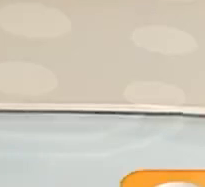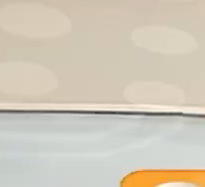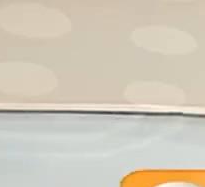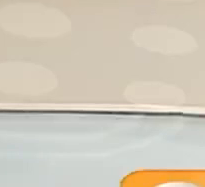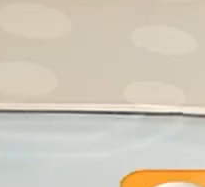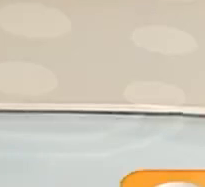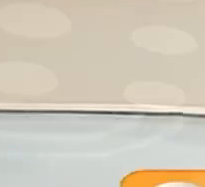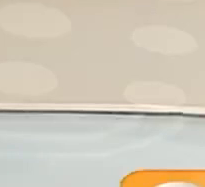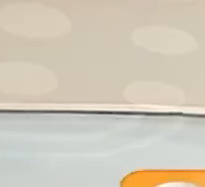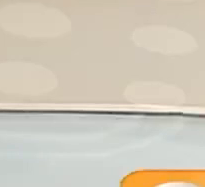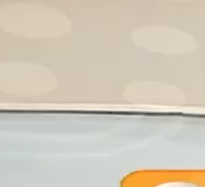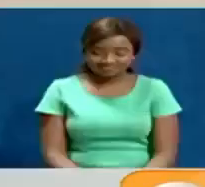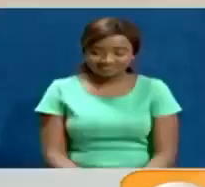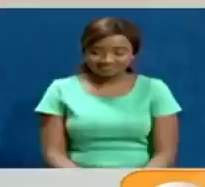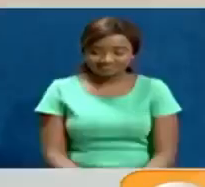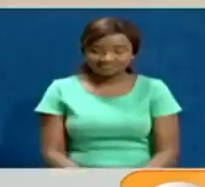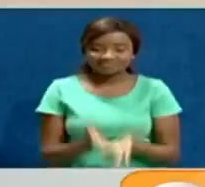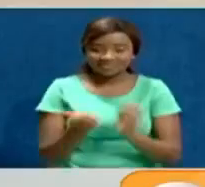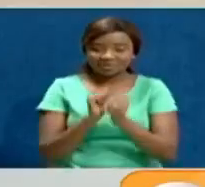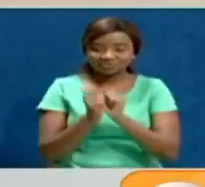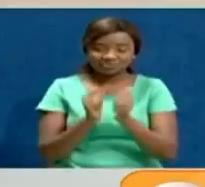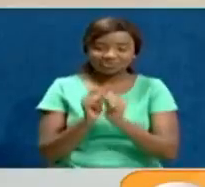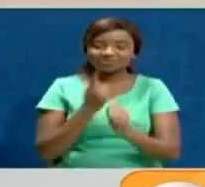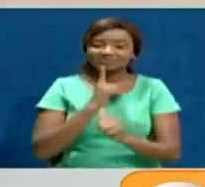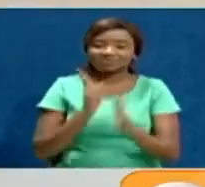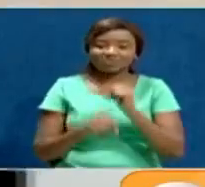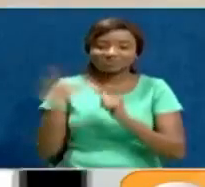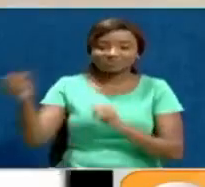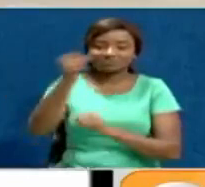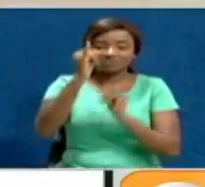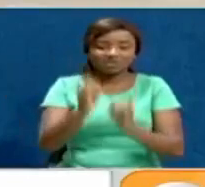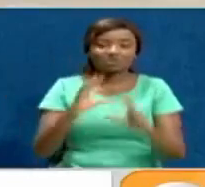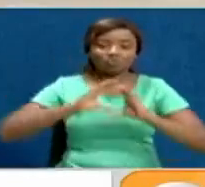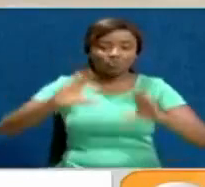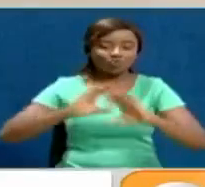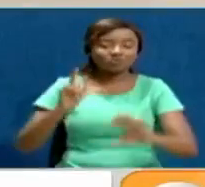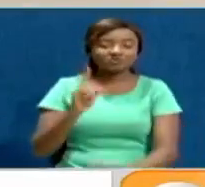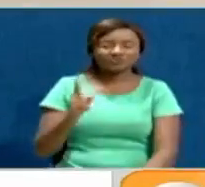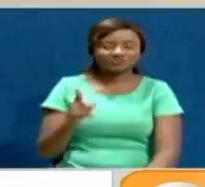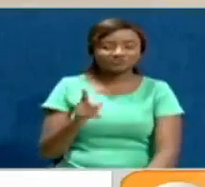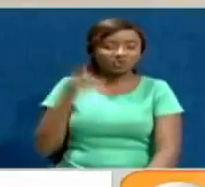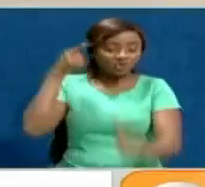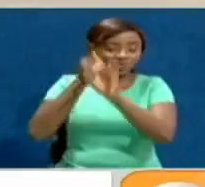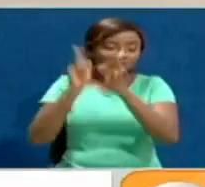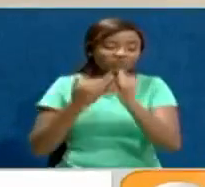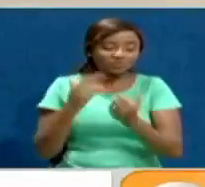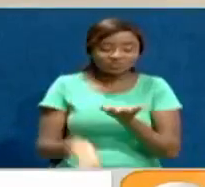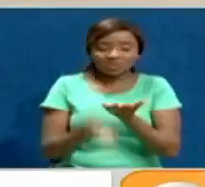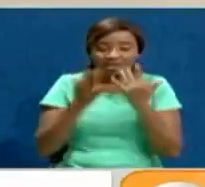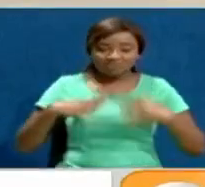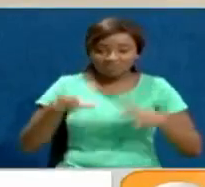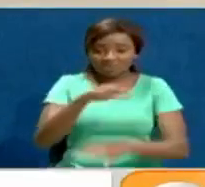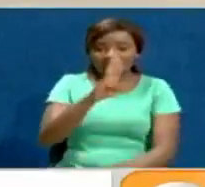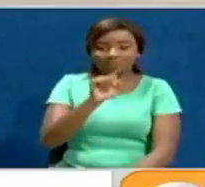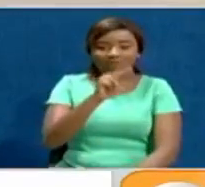Hapo timu ya Bandari imezindua rasmi Mandy Kasa Mbungo kutoka Rwanda kama kocha wao mpya. Mbungo amesema kuwa analenga kuwasaidia wana Bandari